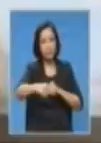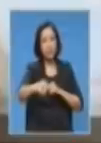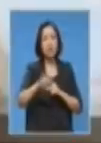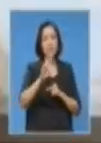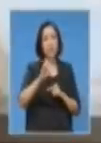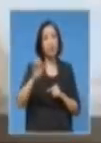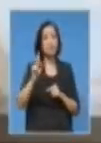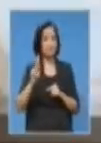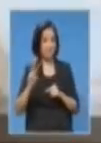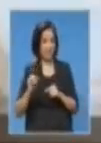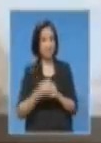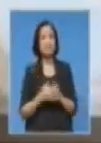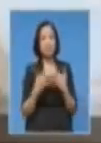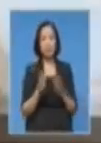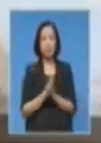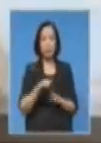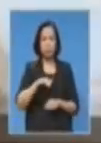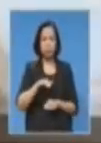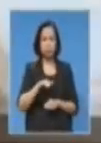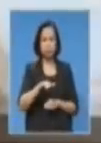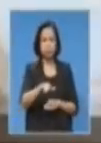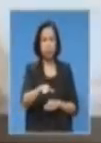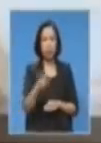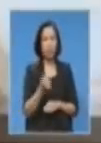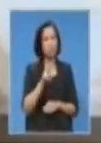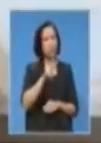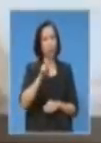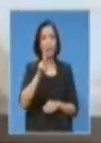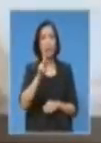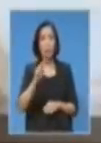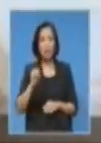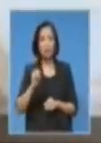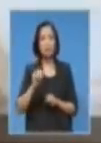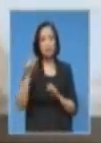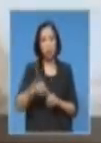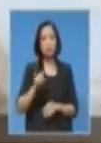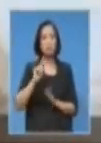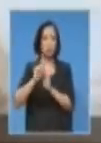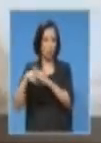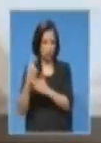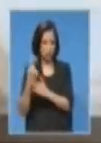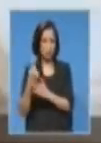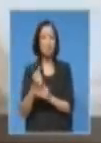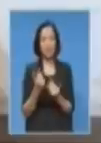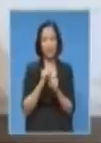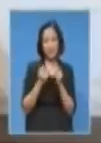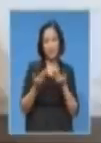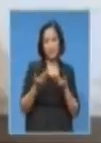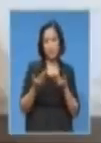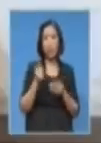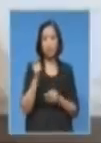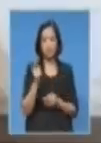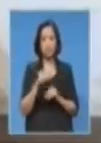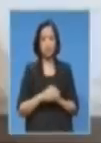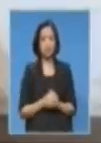ตรครับคาดว่าจะเป็นความเร็วที่ตั้งแต่200กิโลเมตรต่อชั่วโมงขึ้นไปอยู่ระหว่างการเจรจาครับขณะนี้